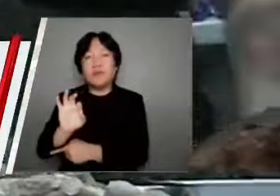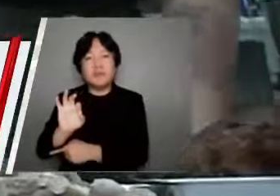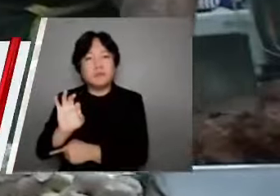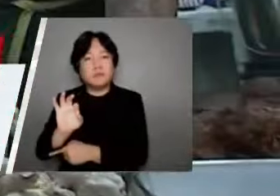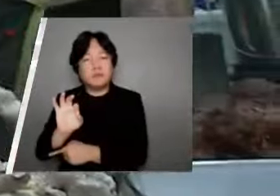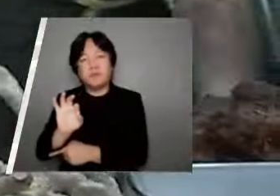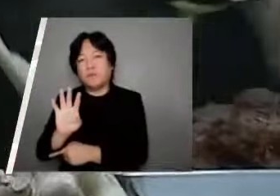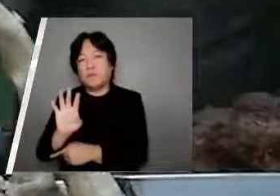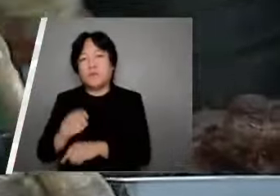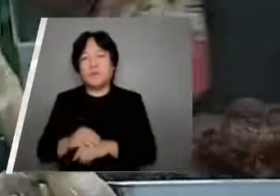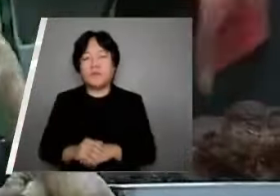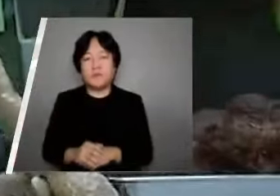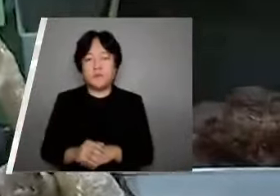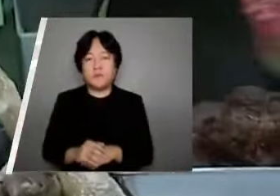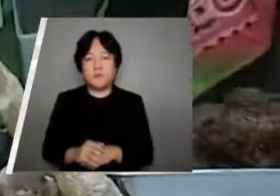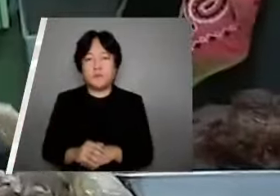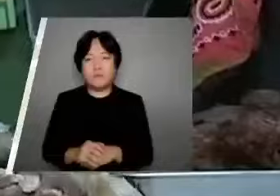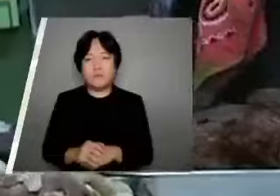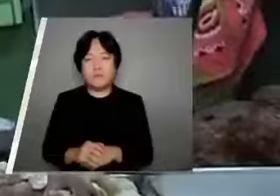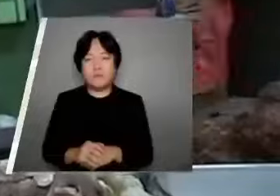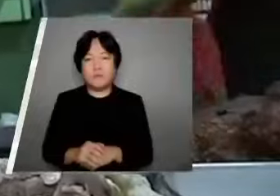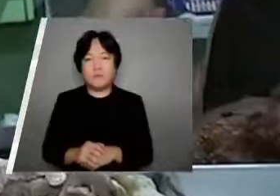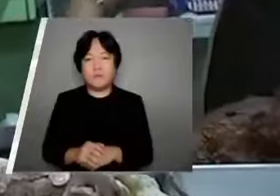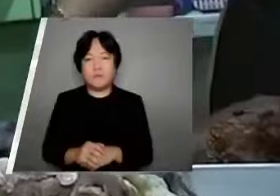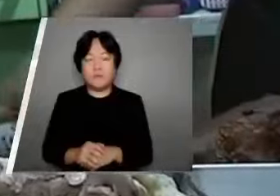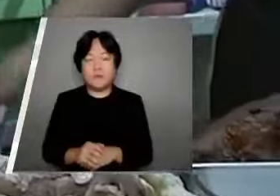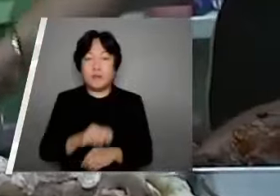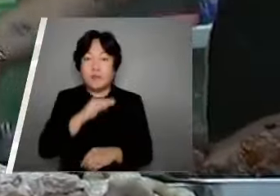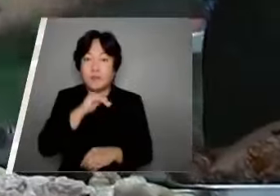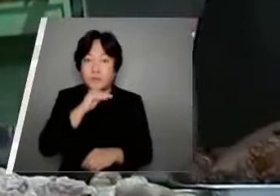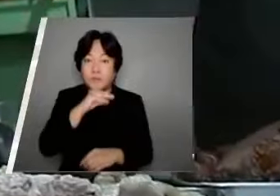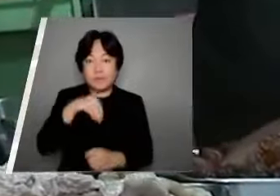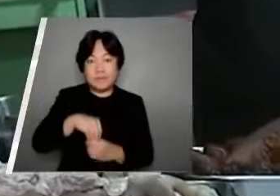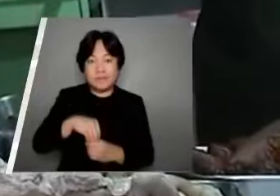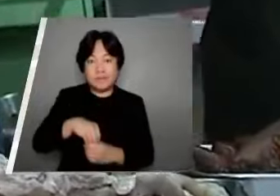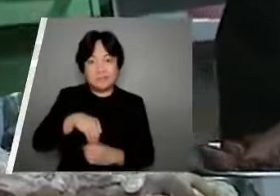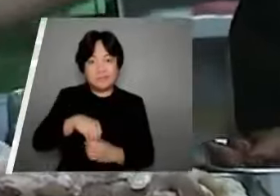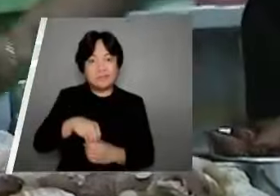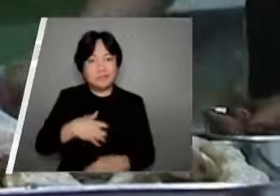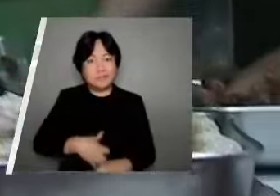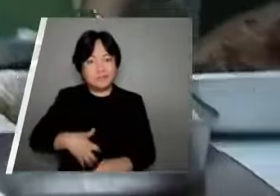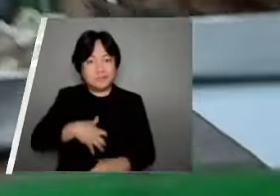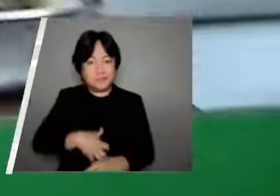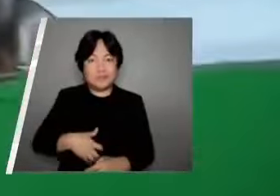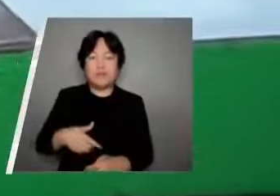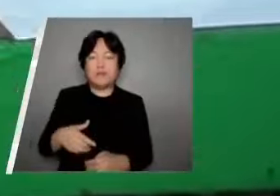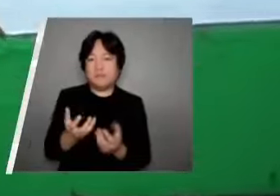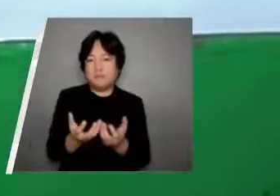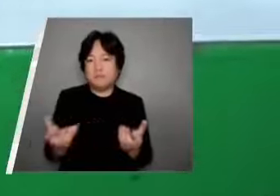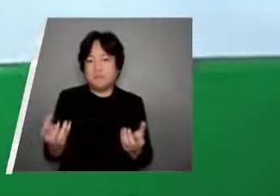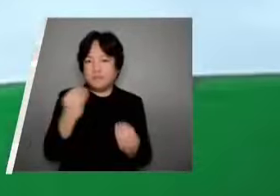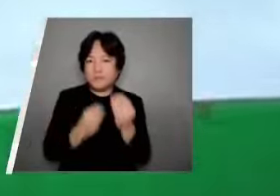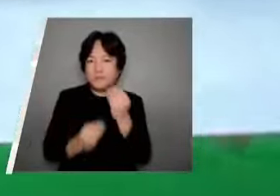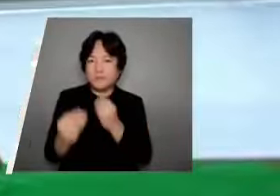tumbong, ito, laman loob ng baboy. Isa sa mga premiadong sahog ng kainan dito.